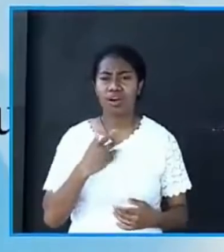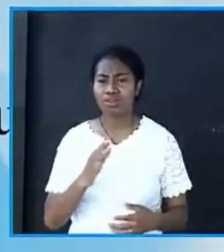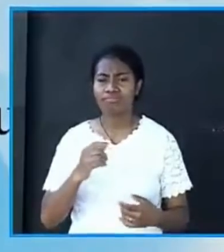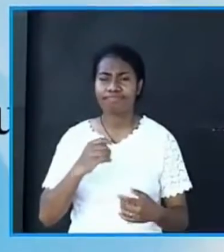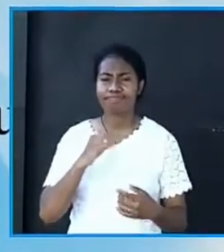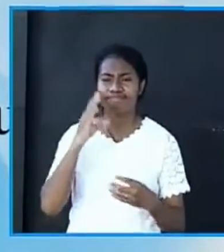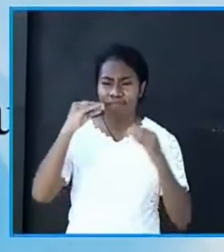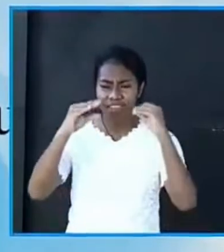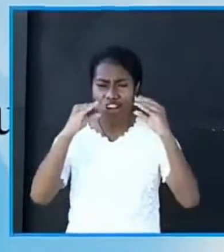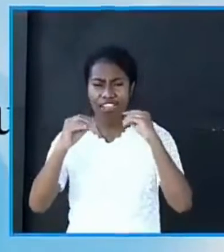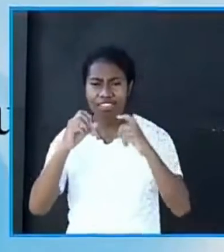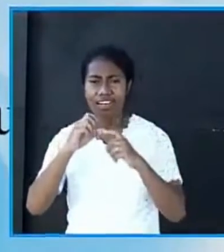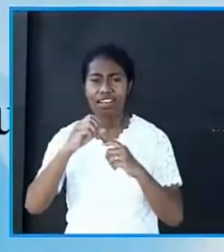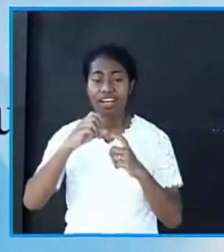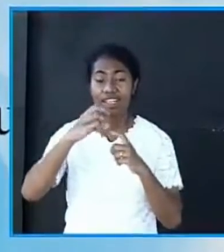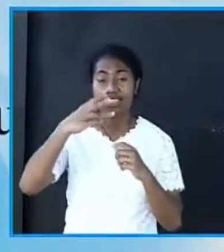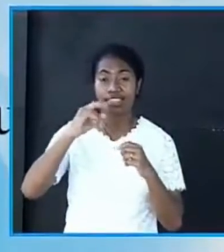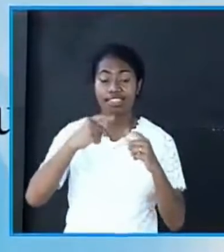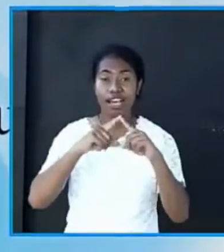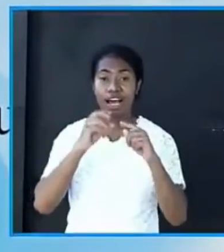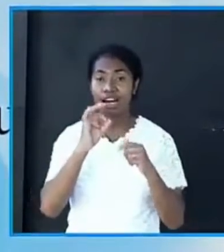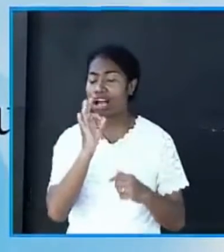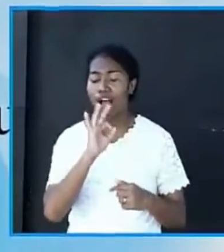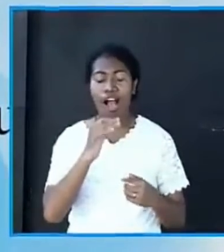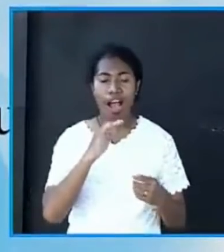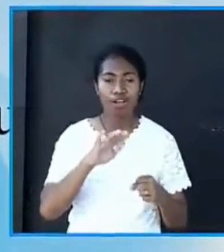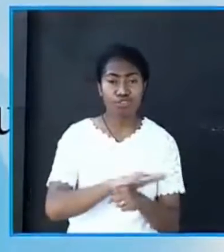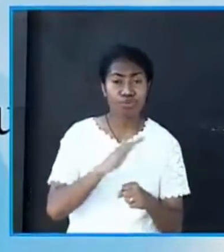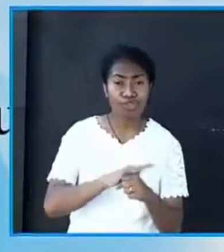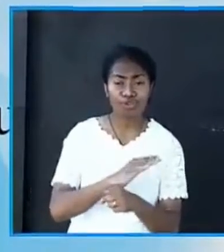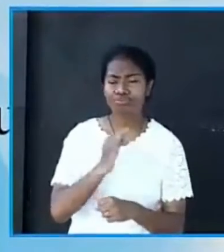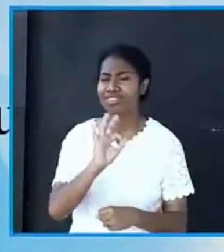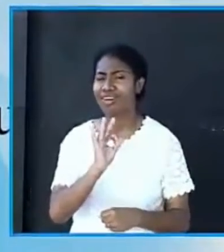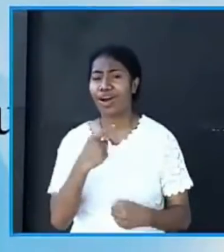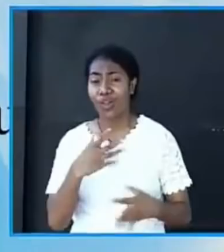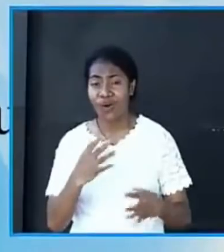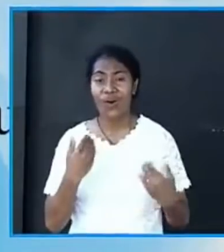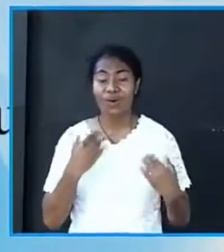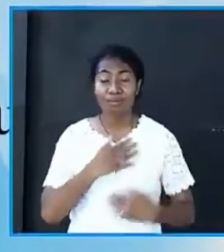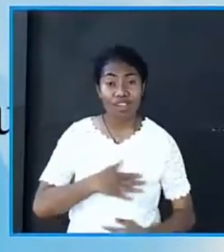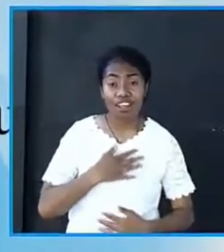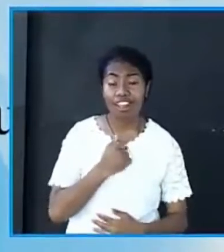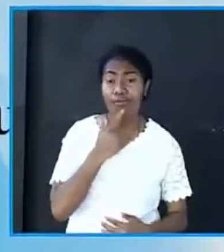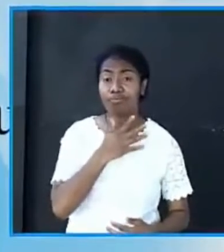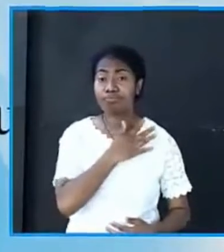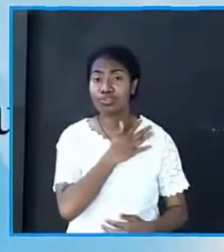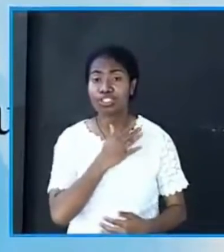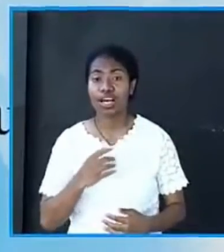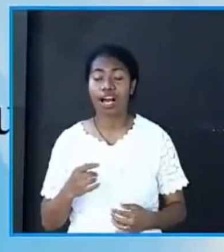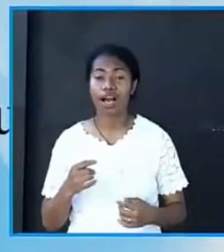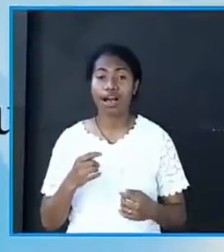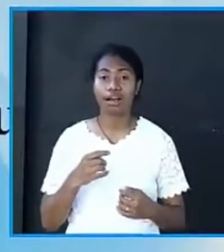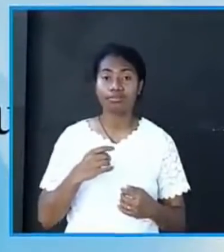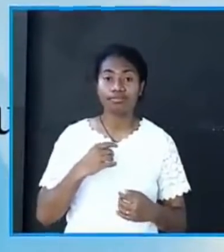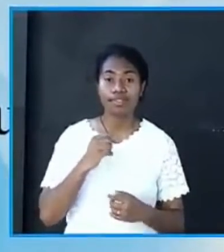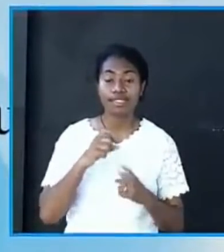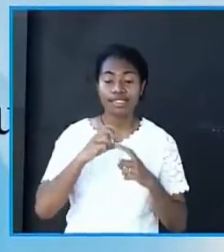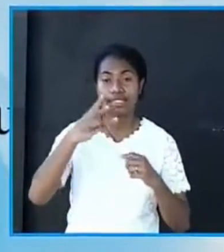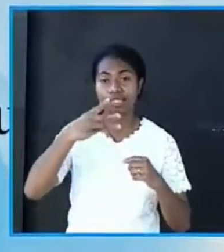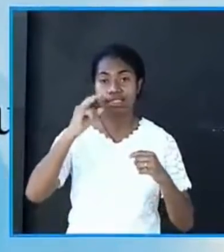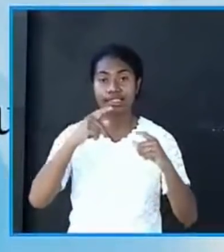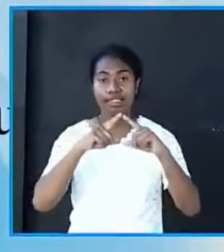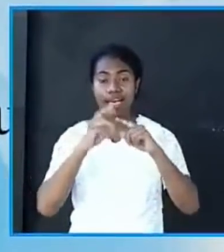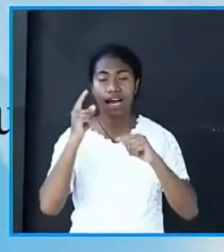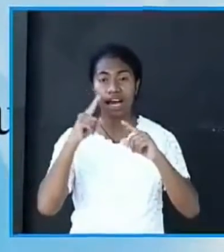habis-habisnya sejarah terbau senyawa babi ya sejarah semut bayangkan segala batang binatang kita belajar